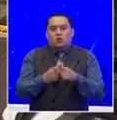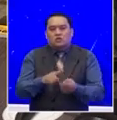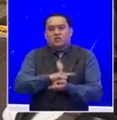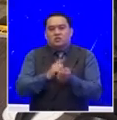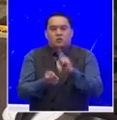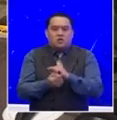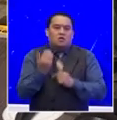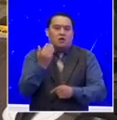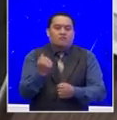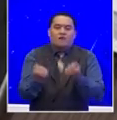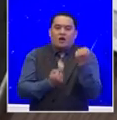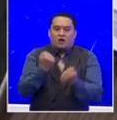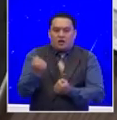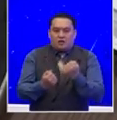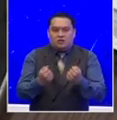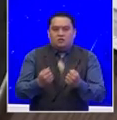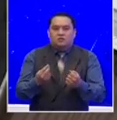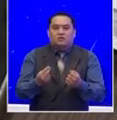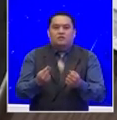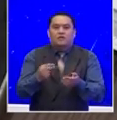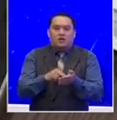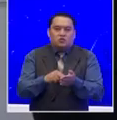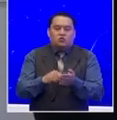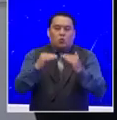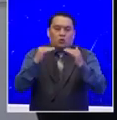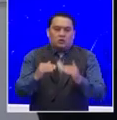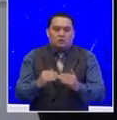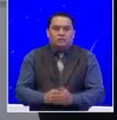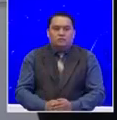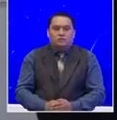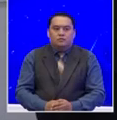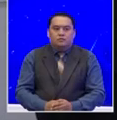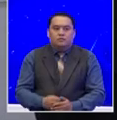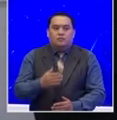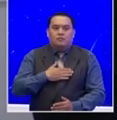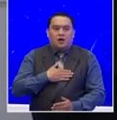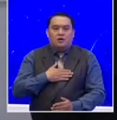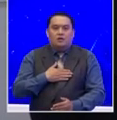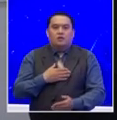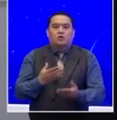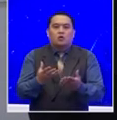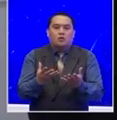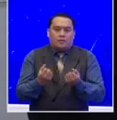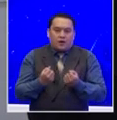изменения в отношении водителей. Им также снизили финансовую нагрузку. При выходе на лимит, как бы они приобретали